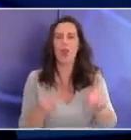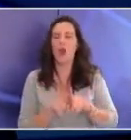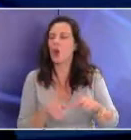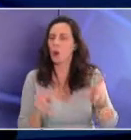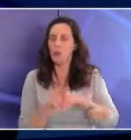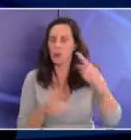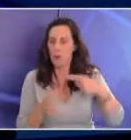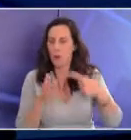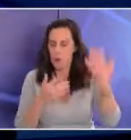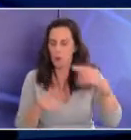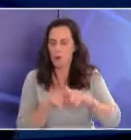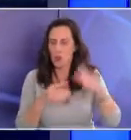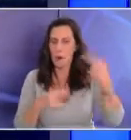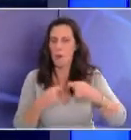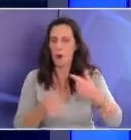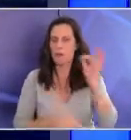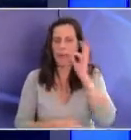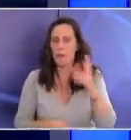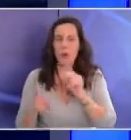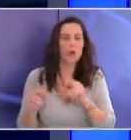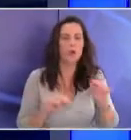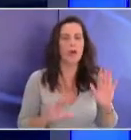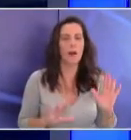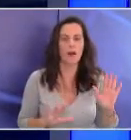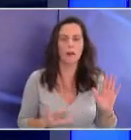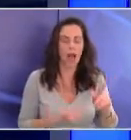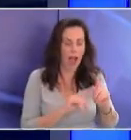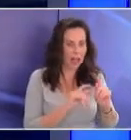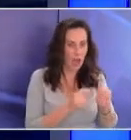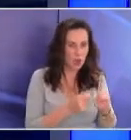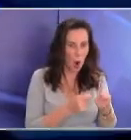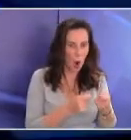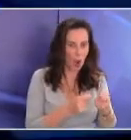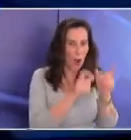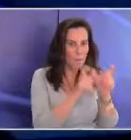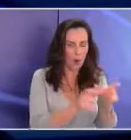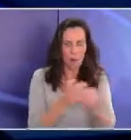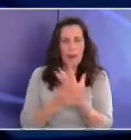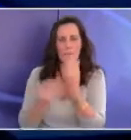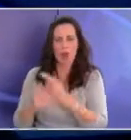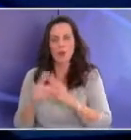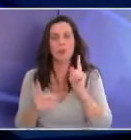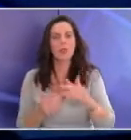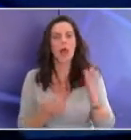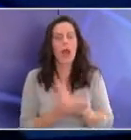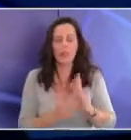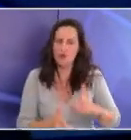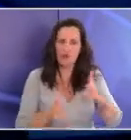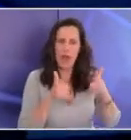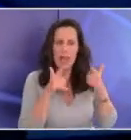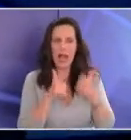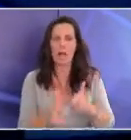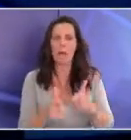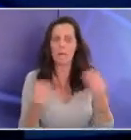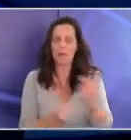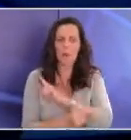האלה. גם שם, נכון, עוד פעם, אבל בדיוק, אתה סוגר דבר אחד, נפתח מקום אחר. פה צריכים פשוט להחליט שנלחמים בביתים הלא